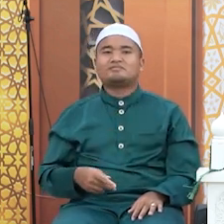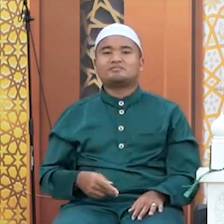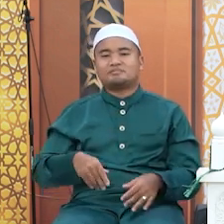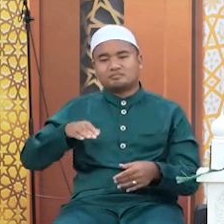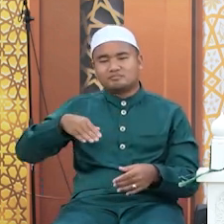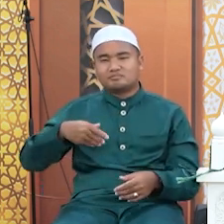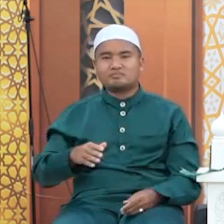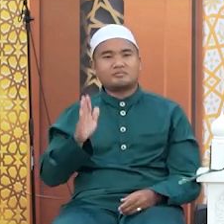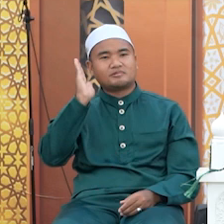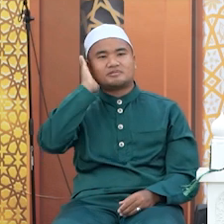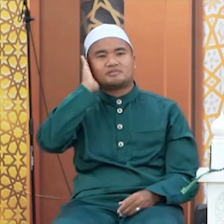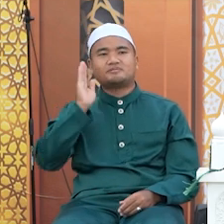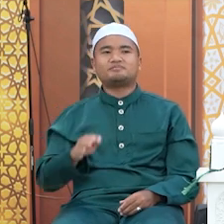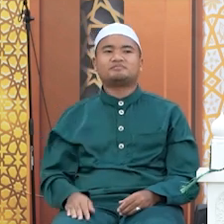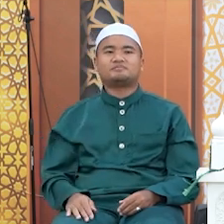Makan di surau.